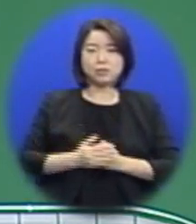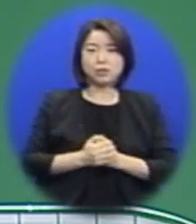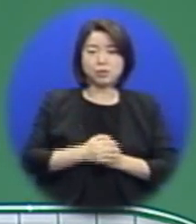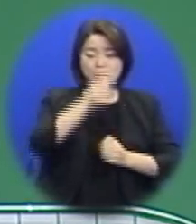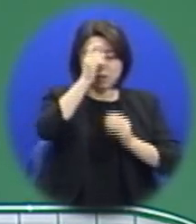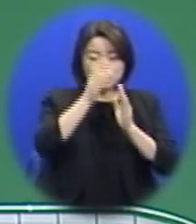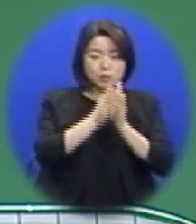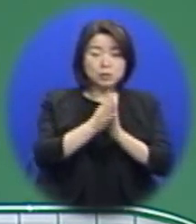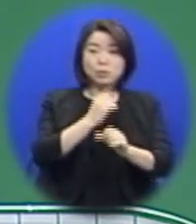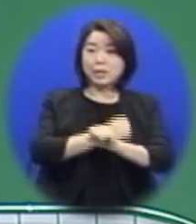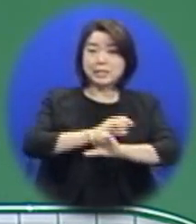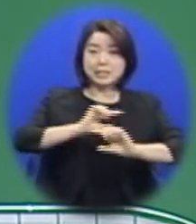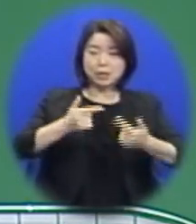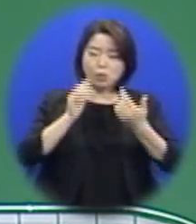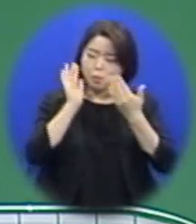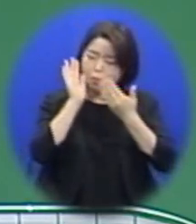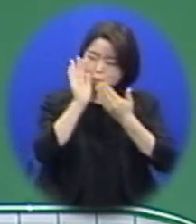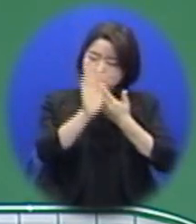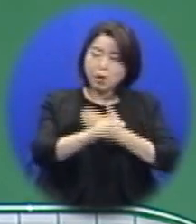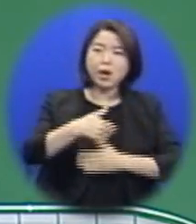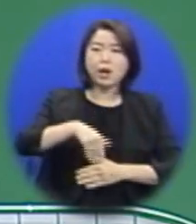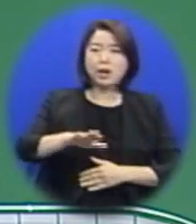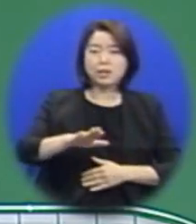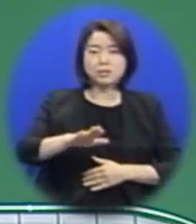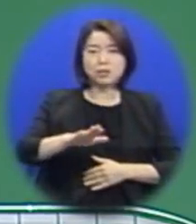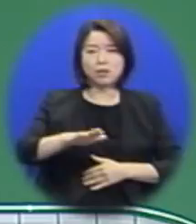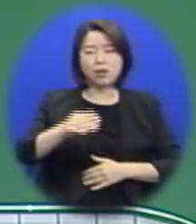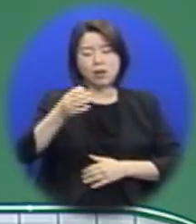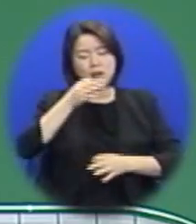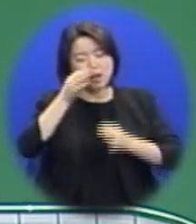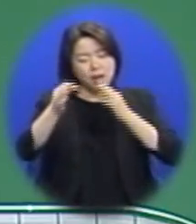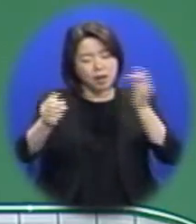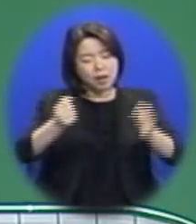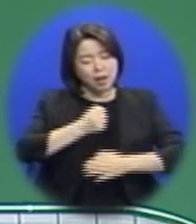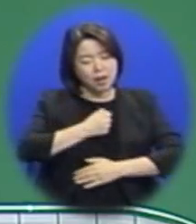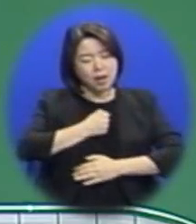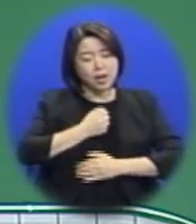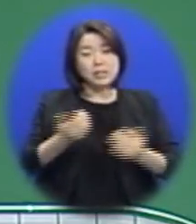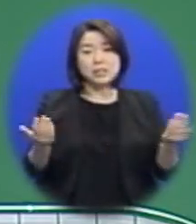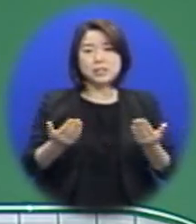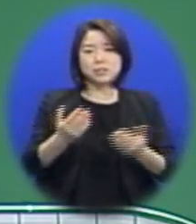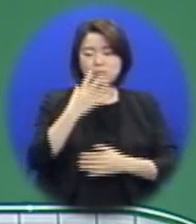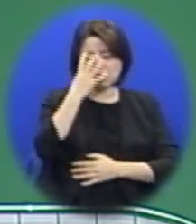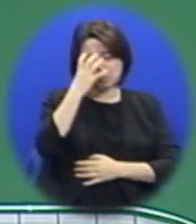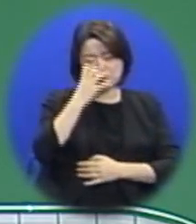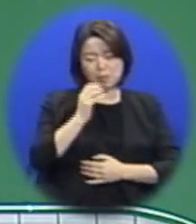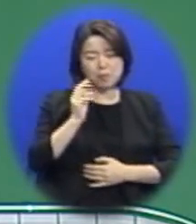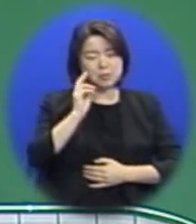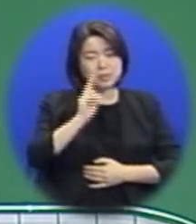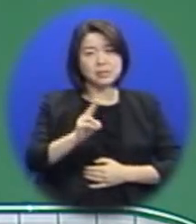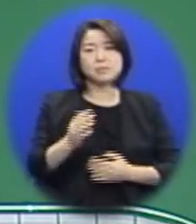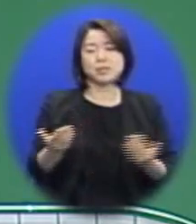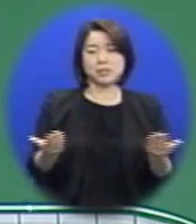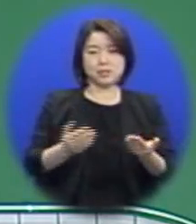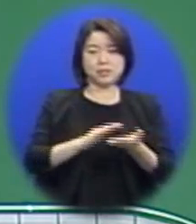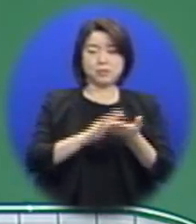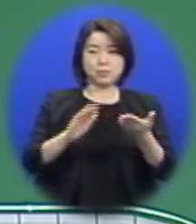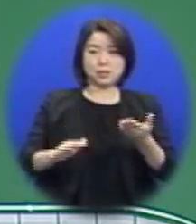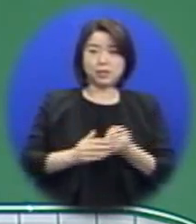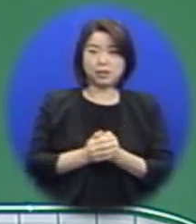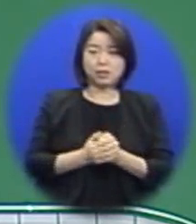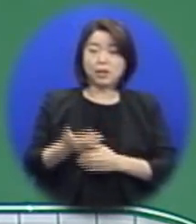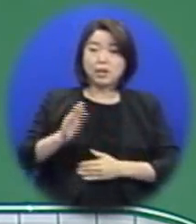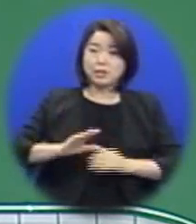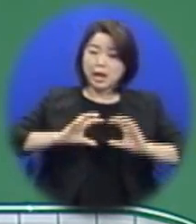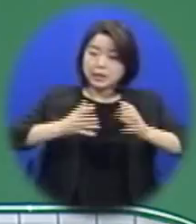기도하지 않고 나중에 가서, 그때 가서야 탄식하는 것은 정말 비참한 것입니다. 그러나 나라가